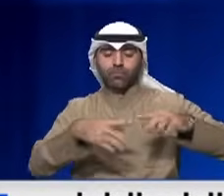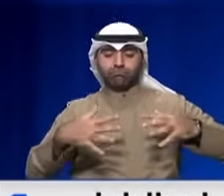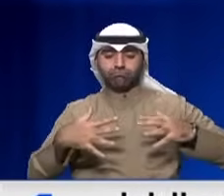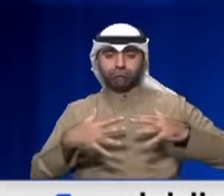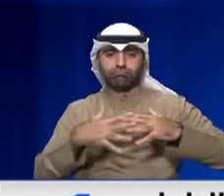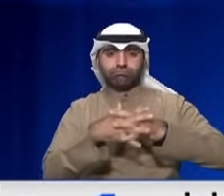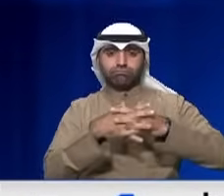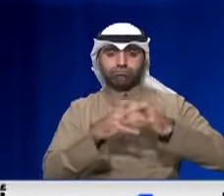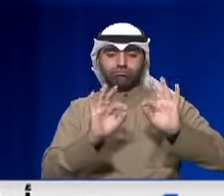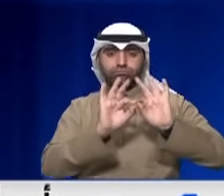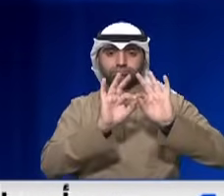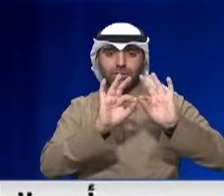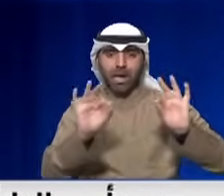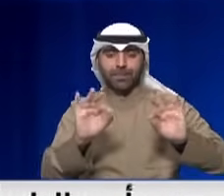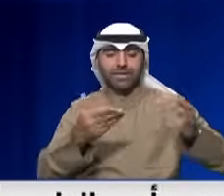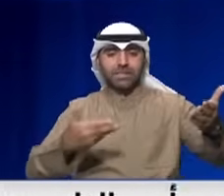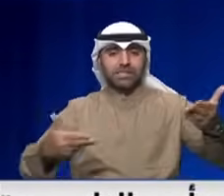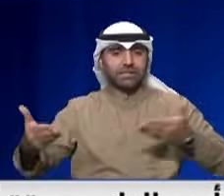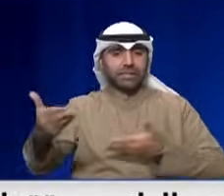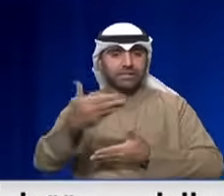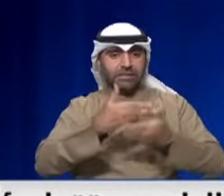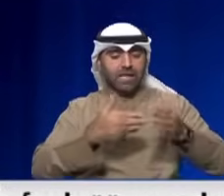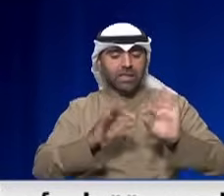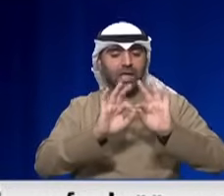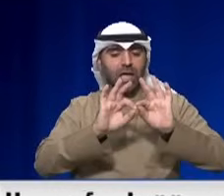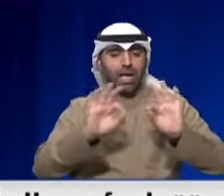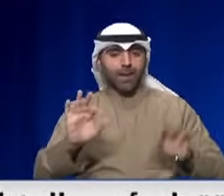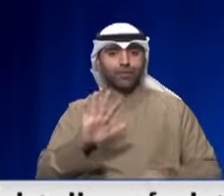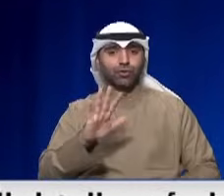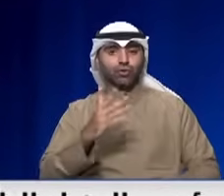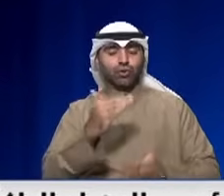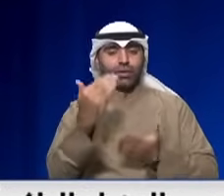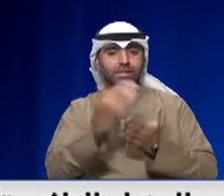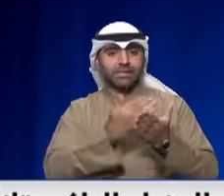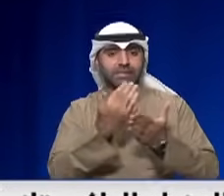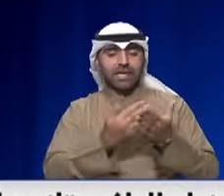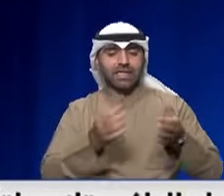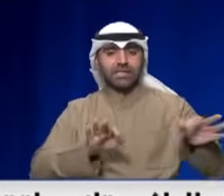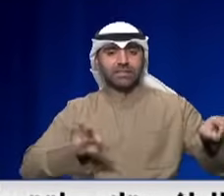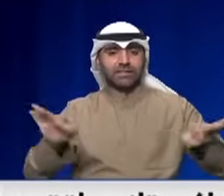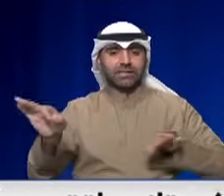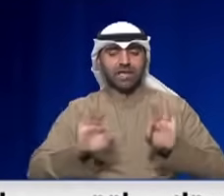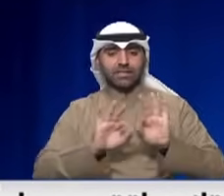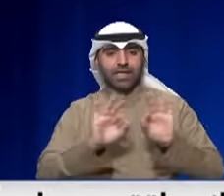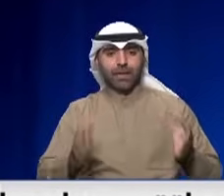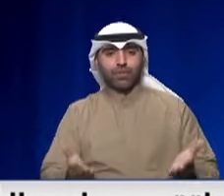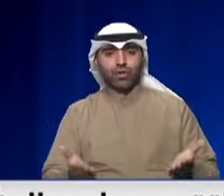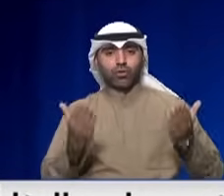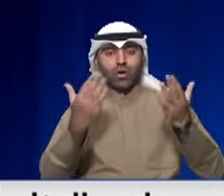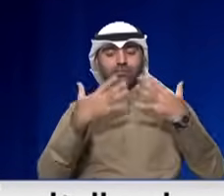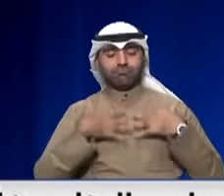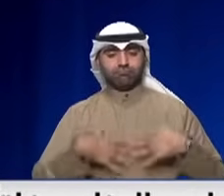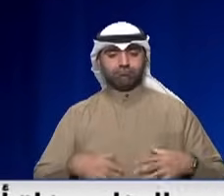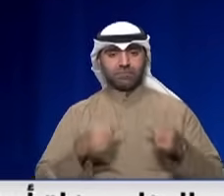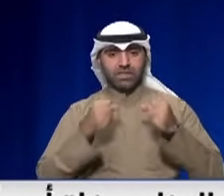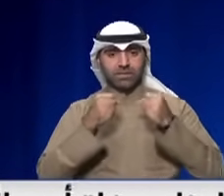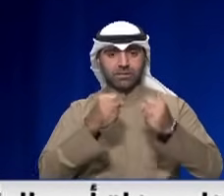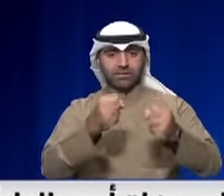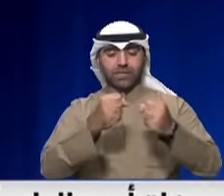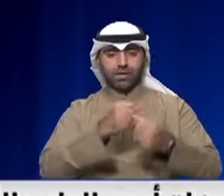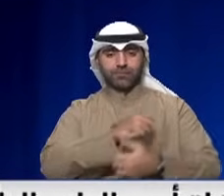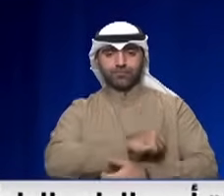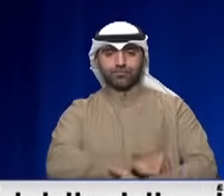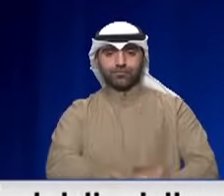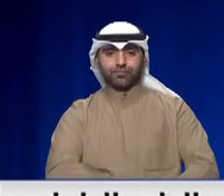الصديقين ومؤكدا على التطلع لتعزيزها في المجالات كافه راجيا سموه لفخامته موفور